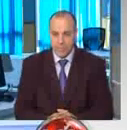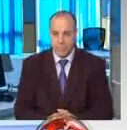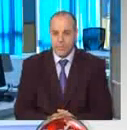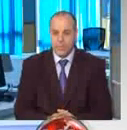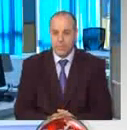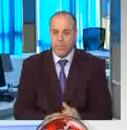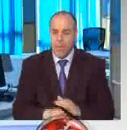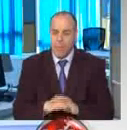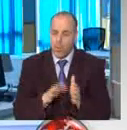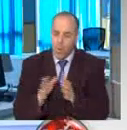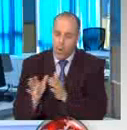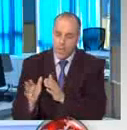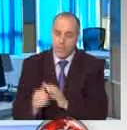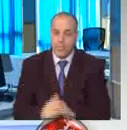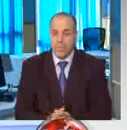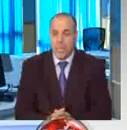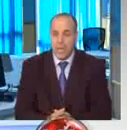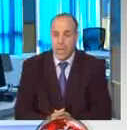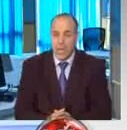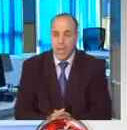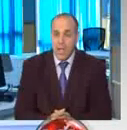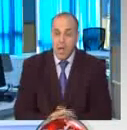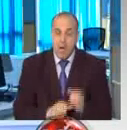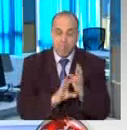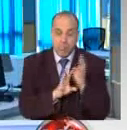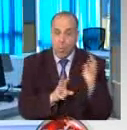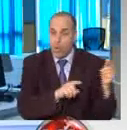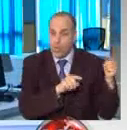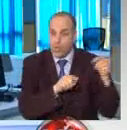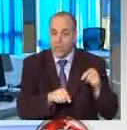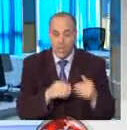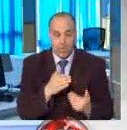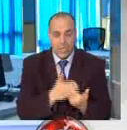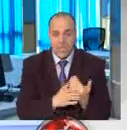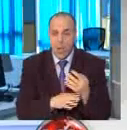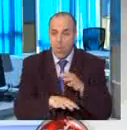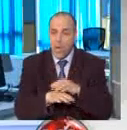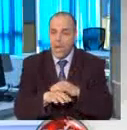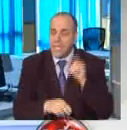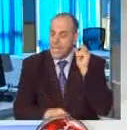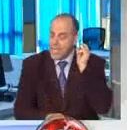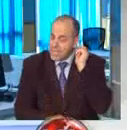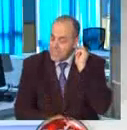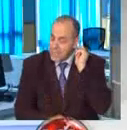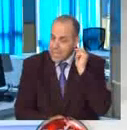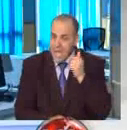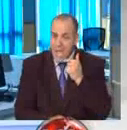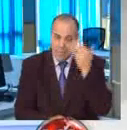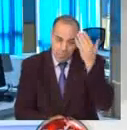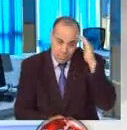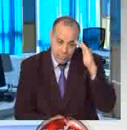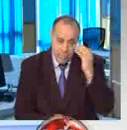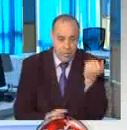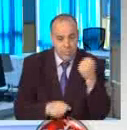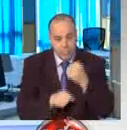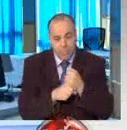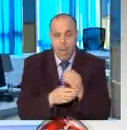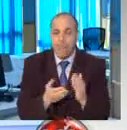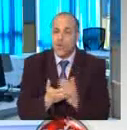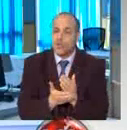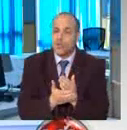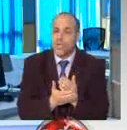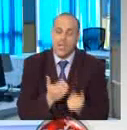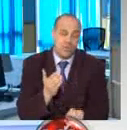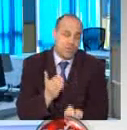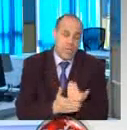في موضوع آخر، حلت القافلة الوطنية للتجديد بولاية القصرين لتعريف باعثي المشاريع